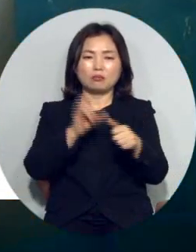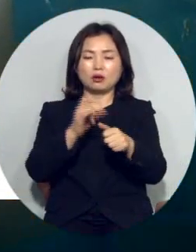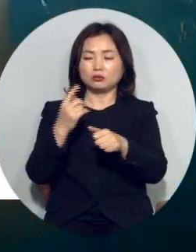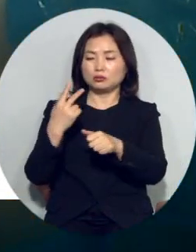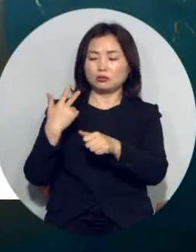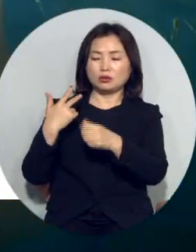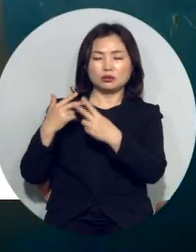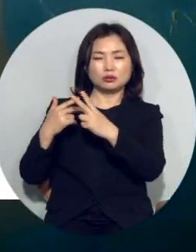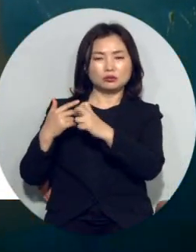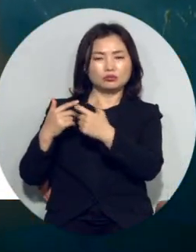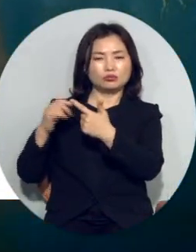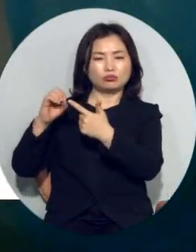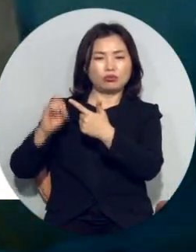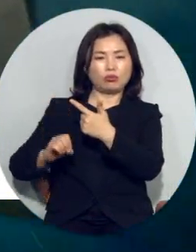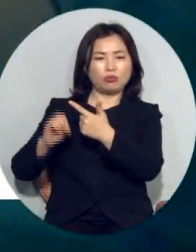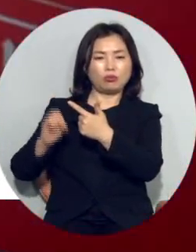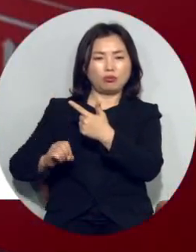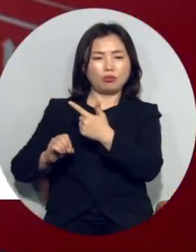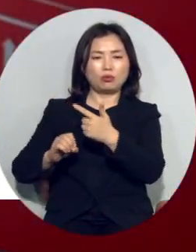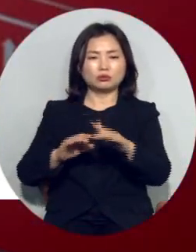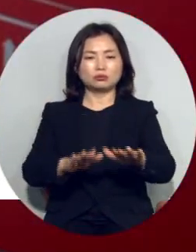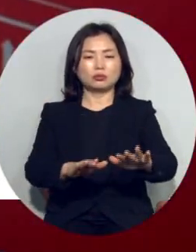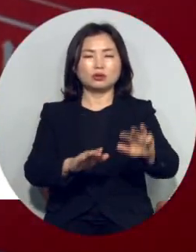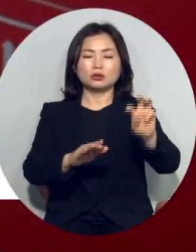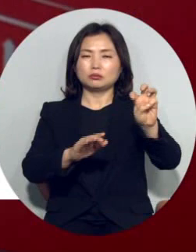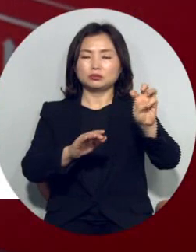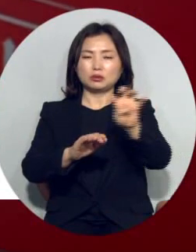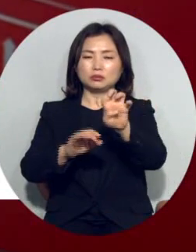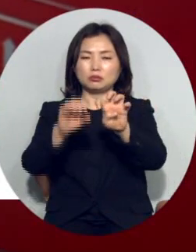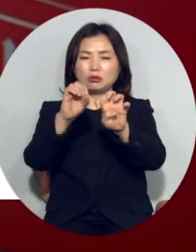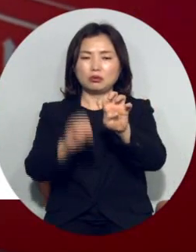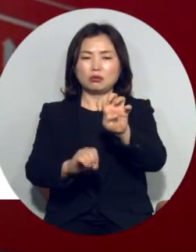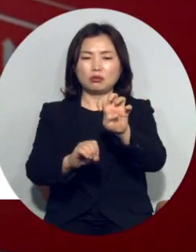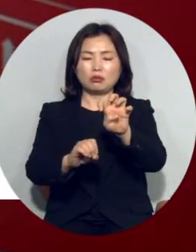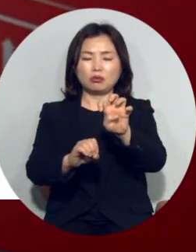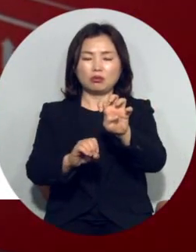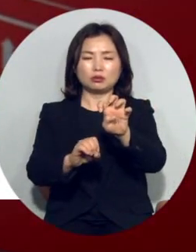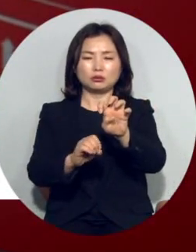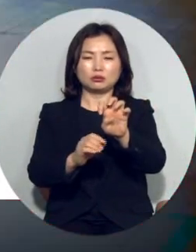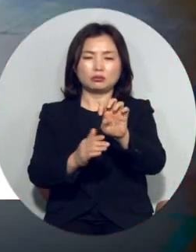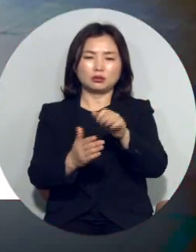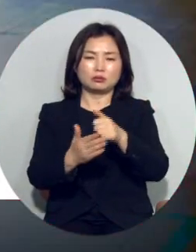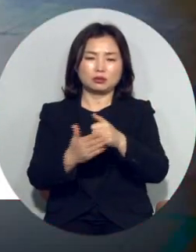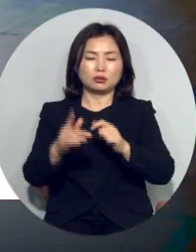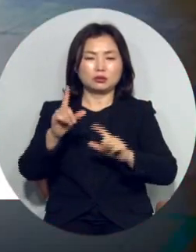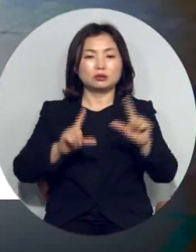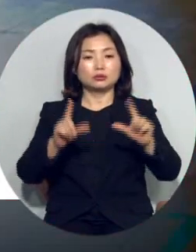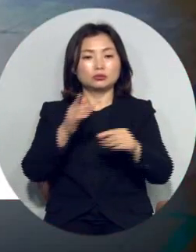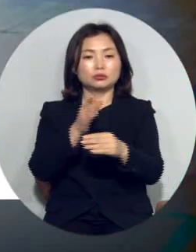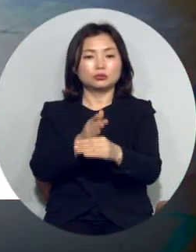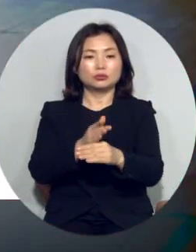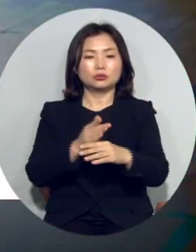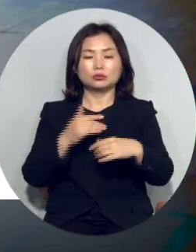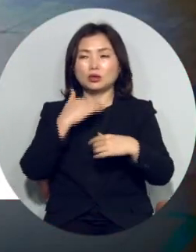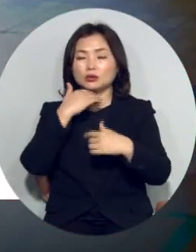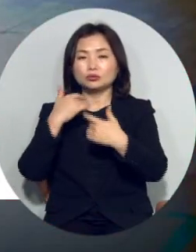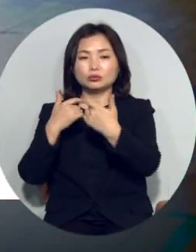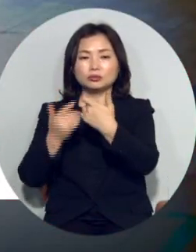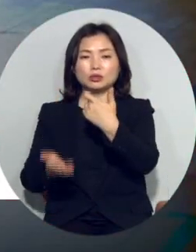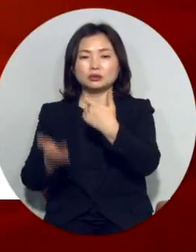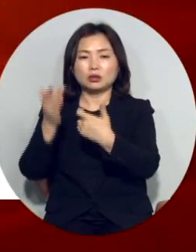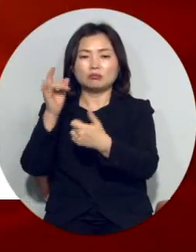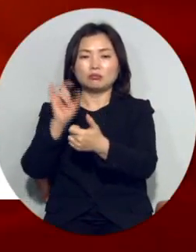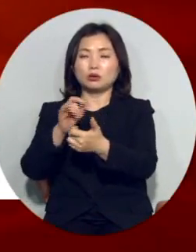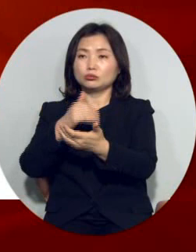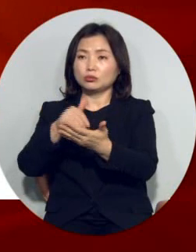뭐 하니 10 육포로 정도 지금 1 3 40% 정도 2점 골고 있는 반면에 역시 이 # 확진